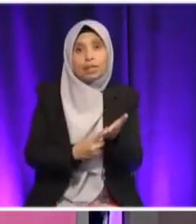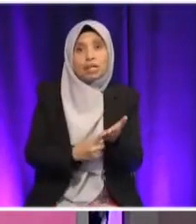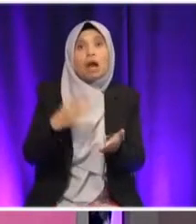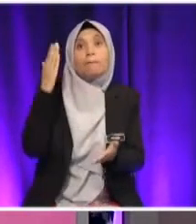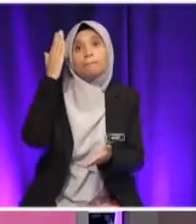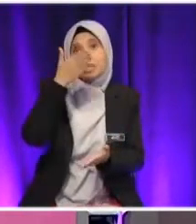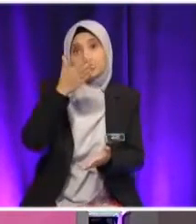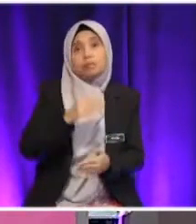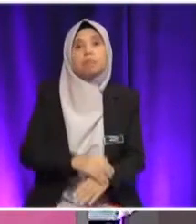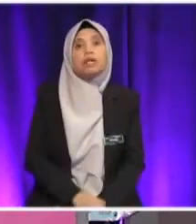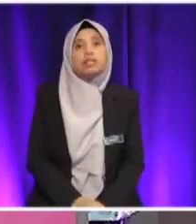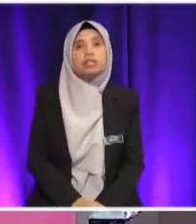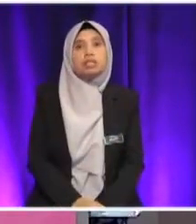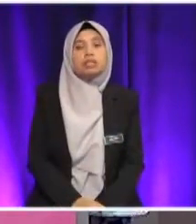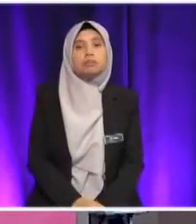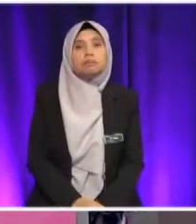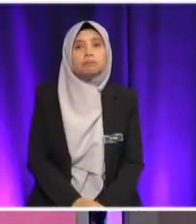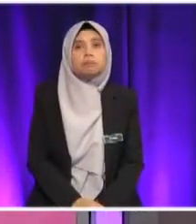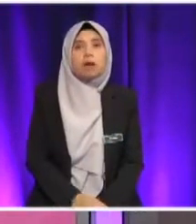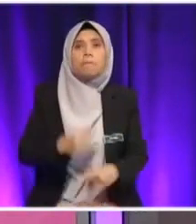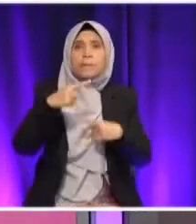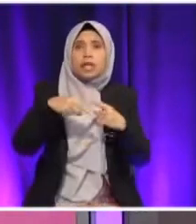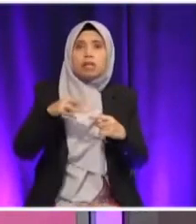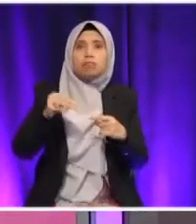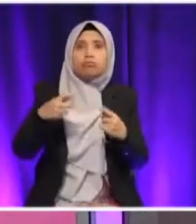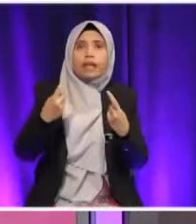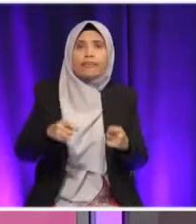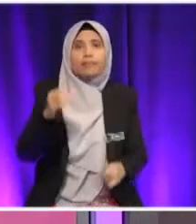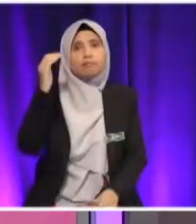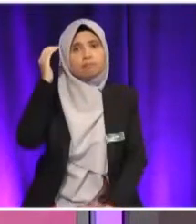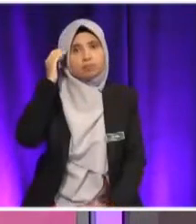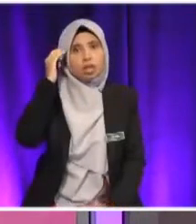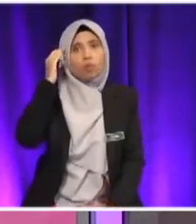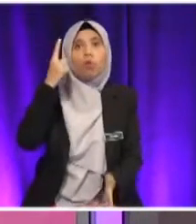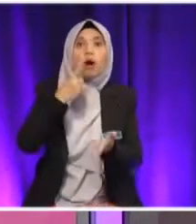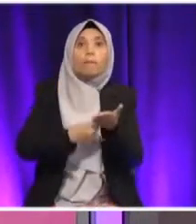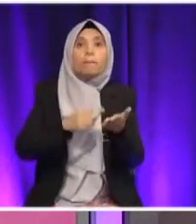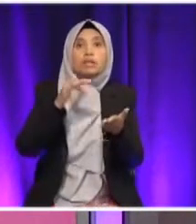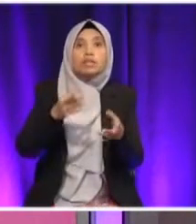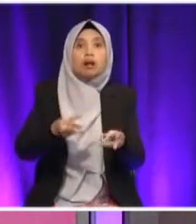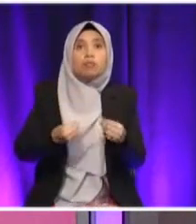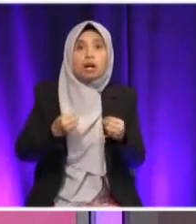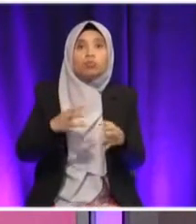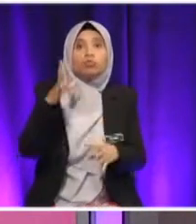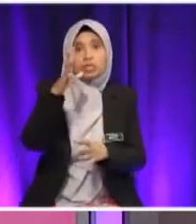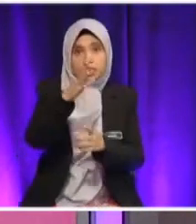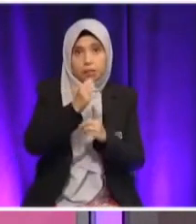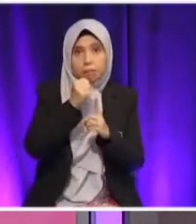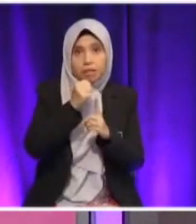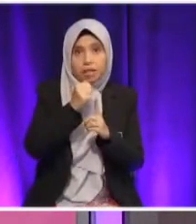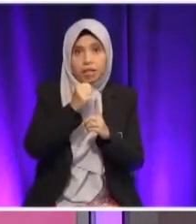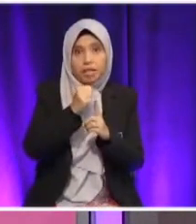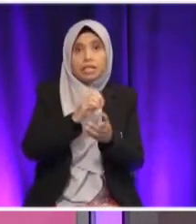oke jadi dekat sini sangat penting bila murid telah pun tahu apa yang ingin dicapai Jadi